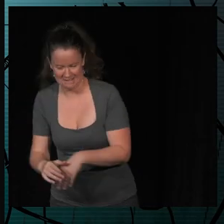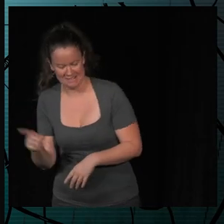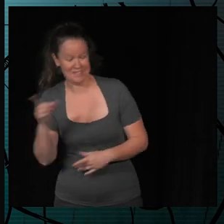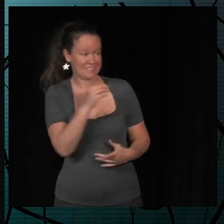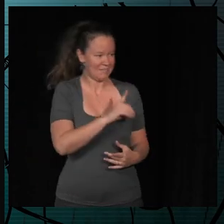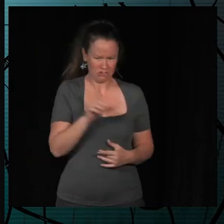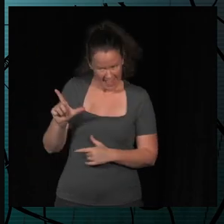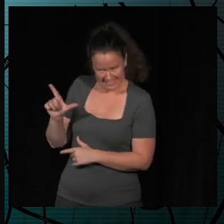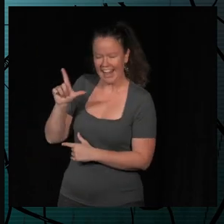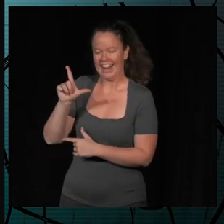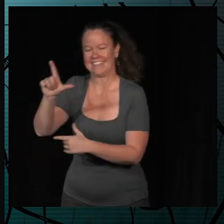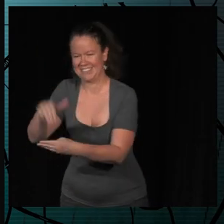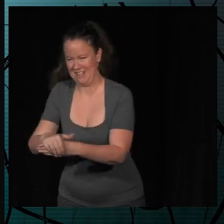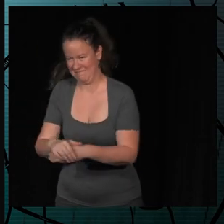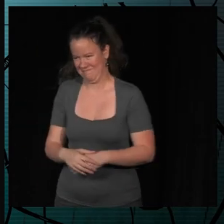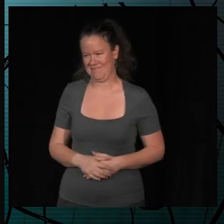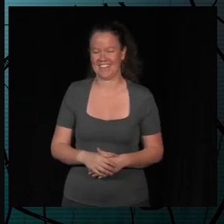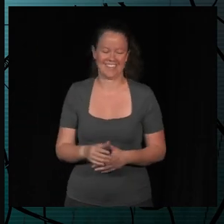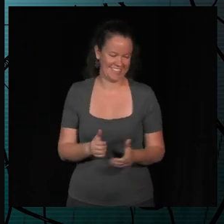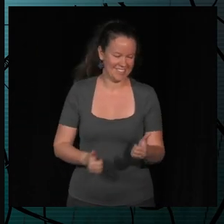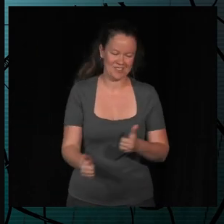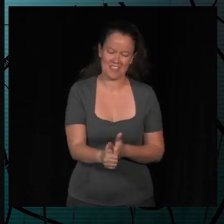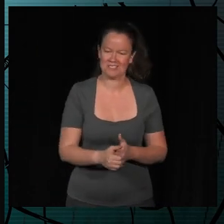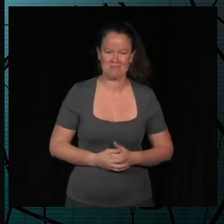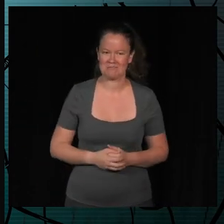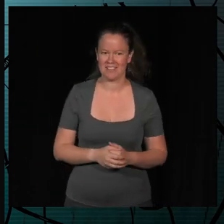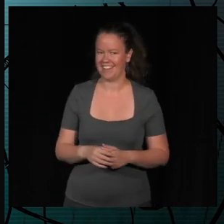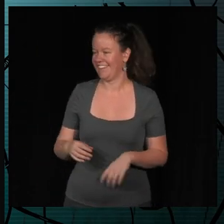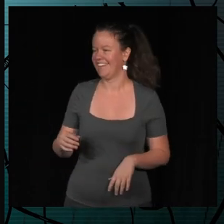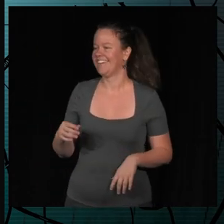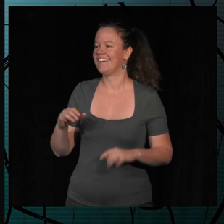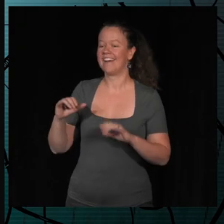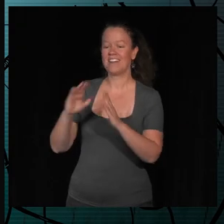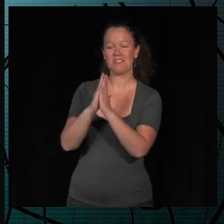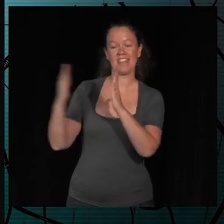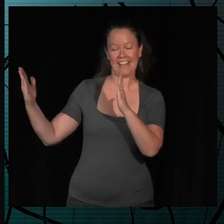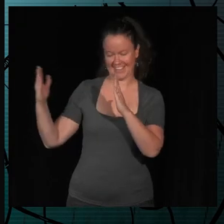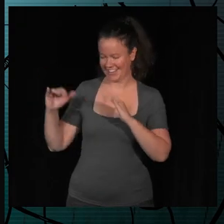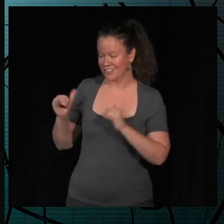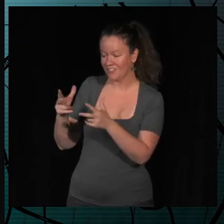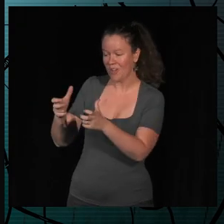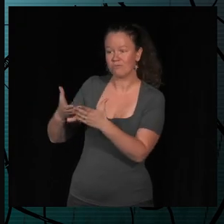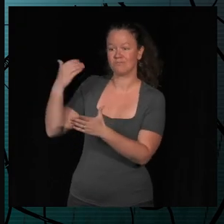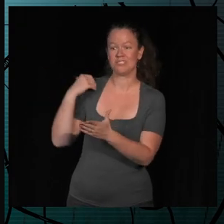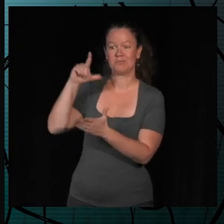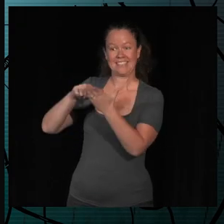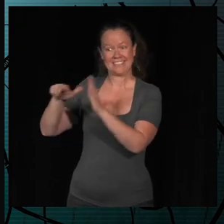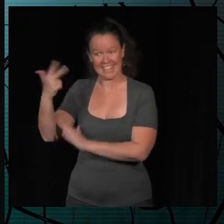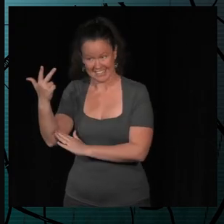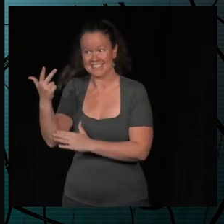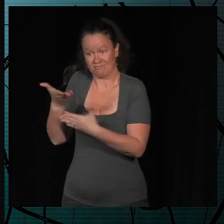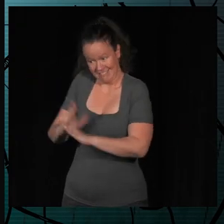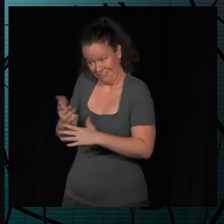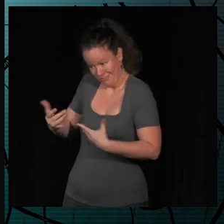pardon jusqu'à lundi la BPI propose des jeux vidéos en accès libre depuis 2013 année de création donc du service